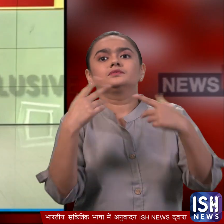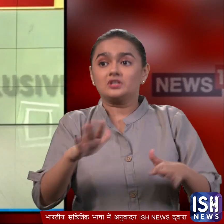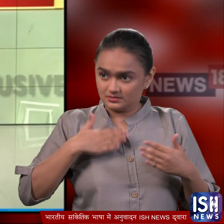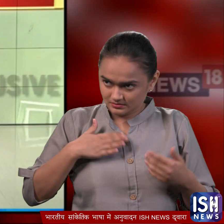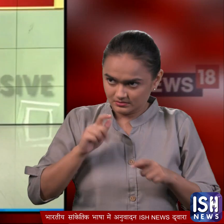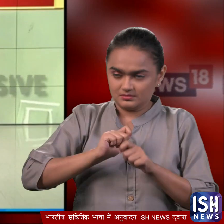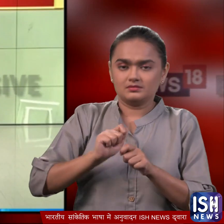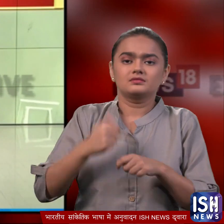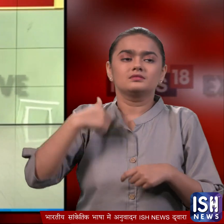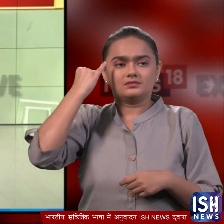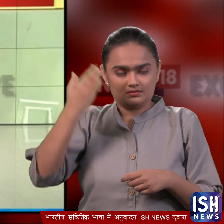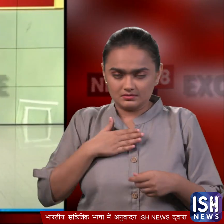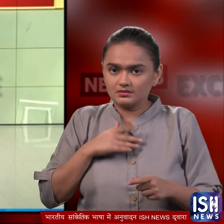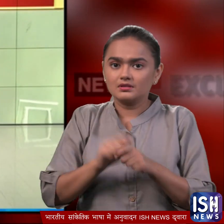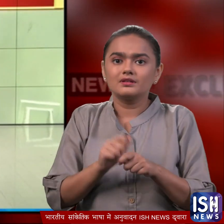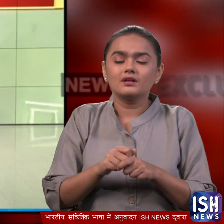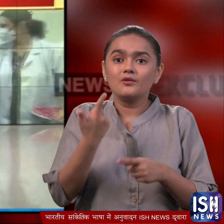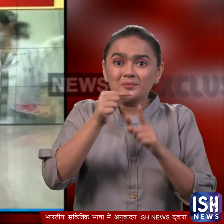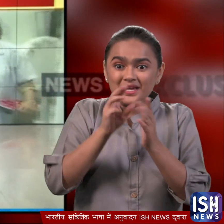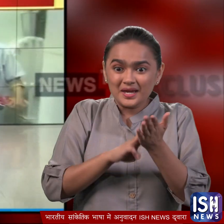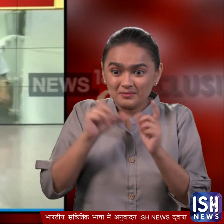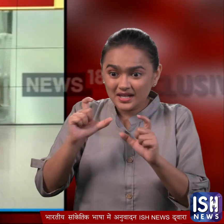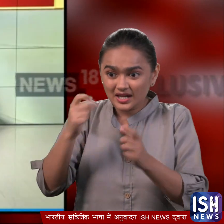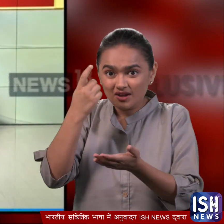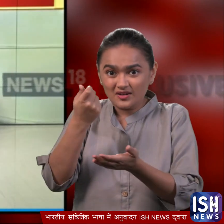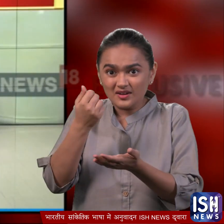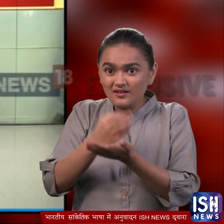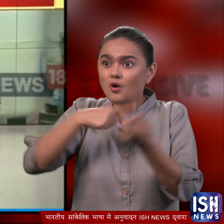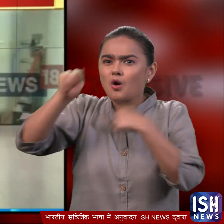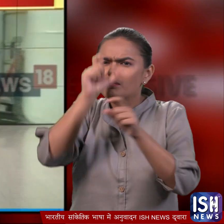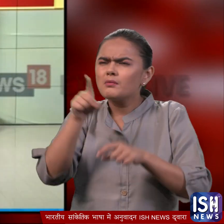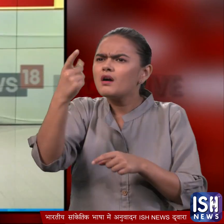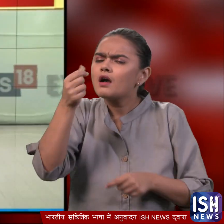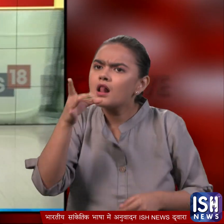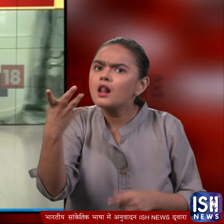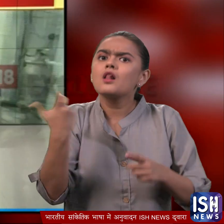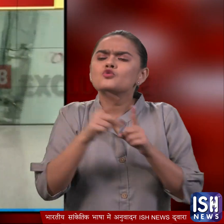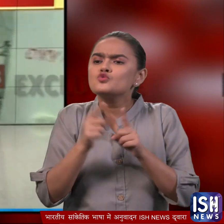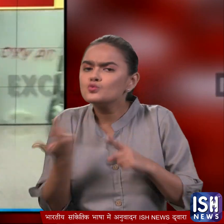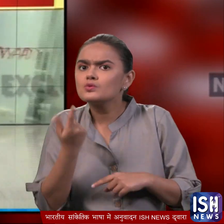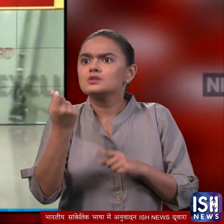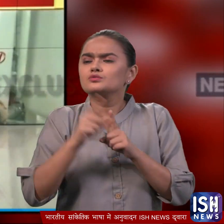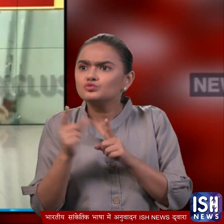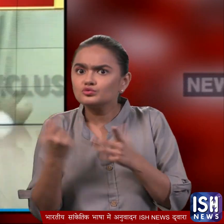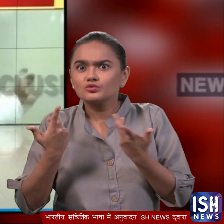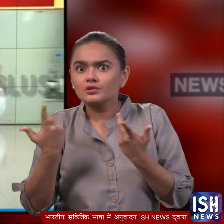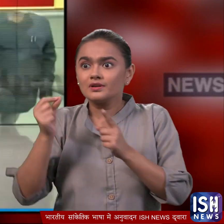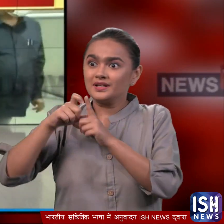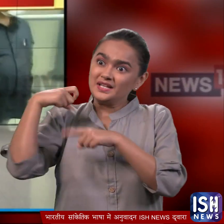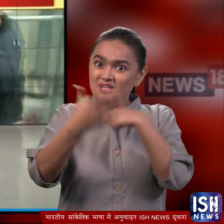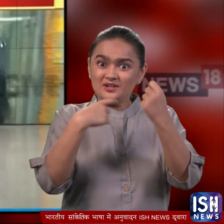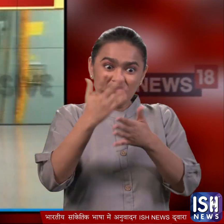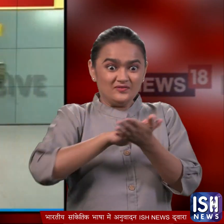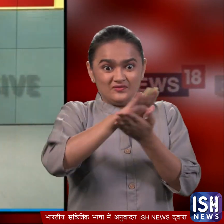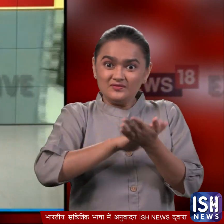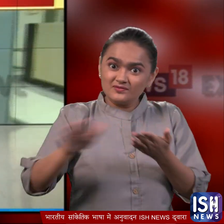कर दिया और उनमें इस काम का क्रेडिट लेने की होड़ भी लग गई। मतलब जिस पीएम केयर्स फंड पर विपक्ष सवाल उठाता रहा, उसके जरिए जब काम पूरे